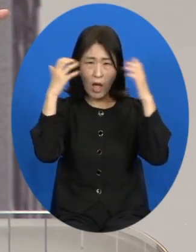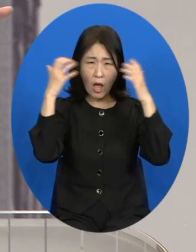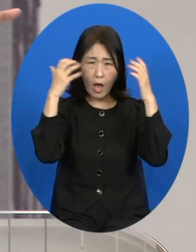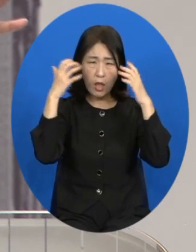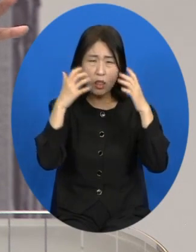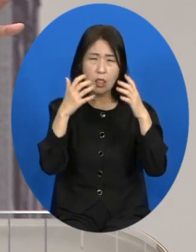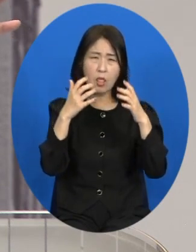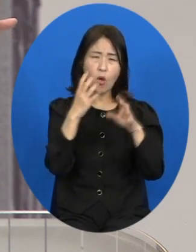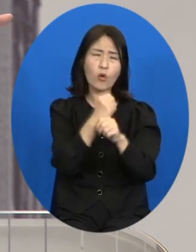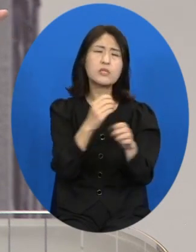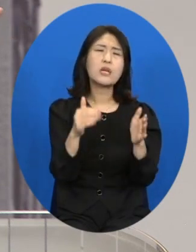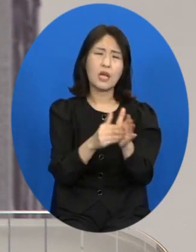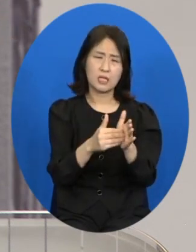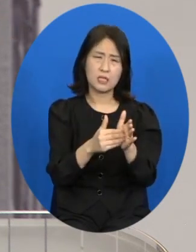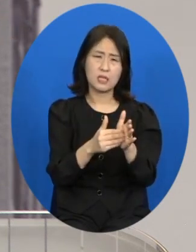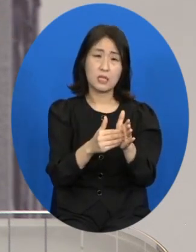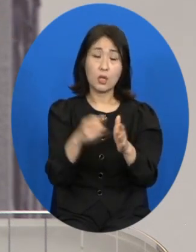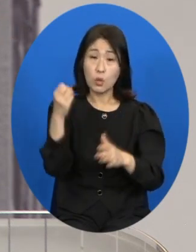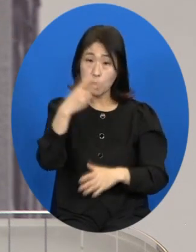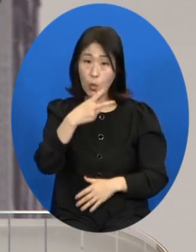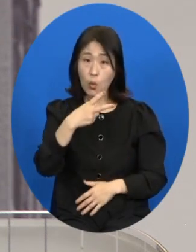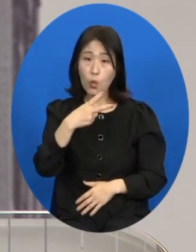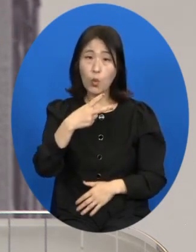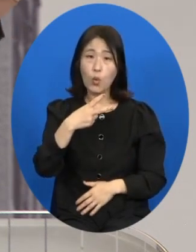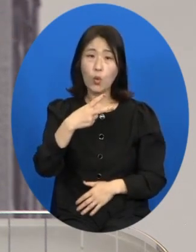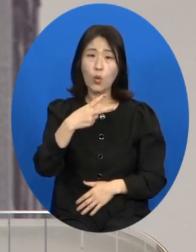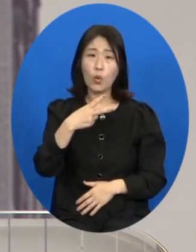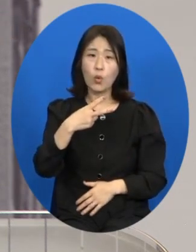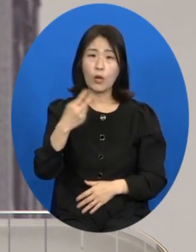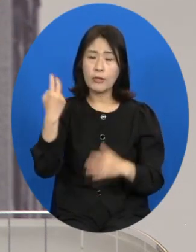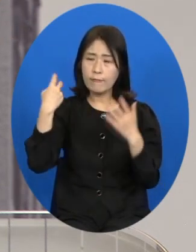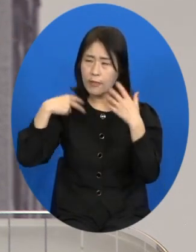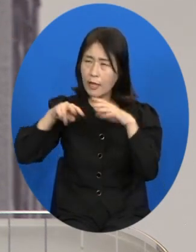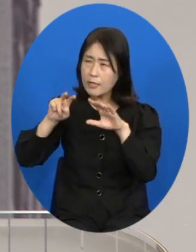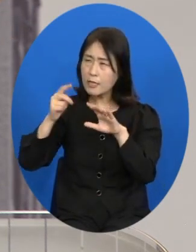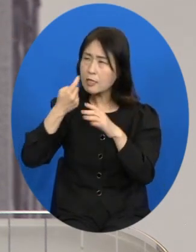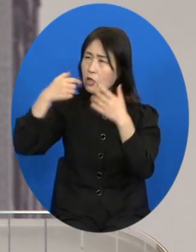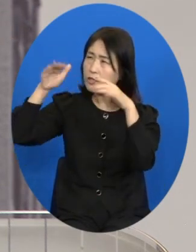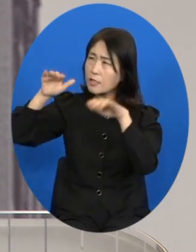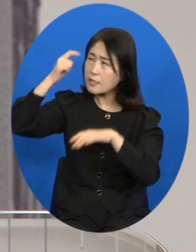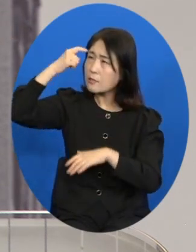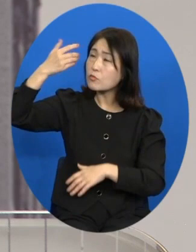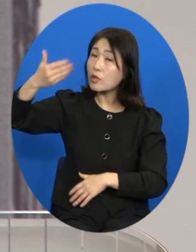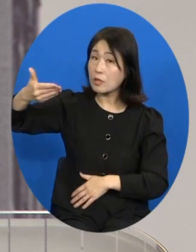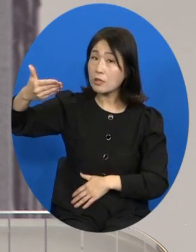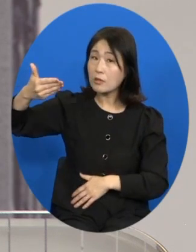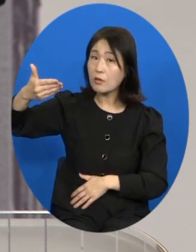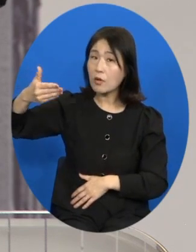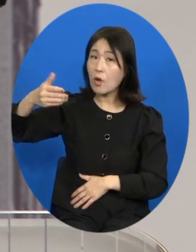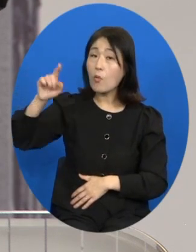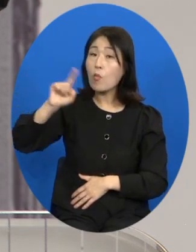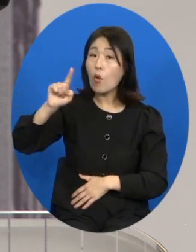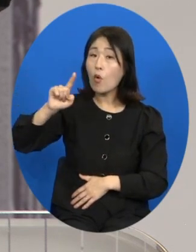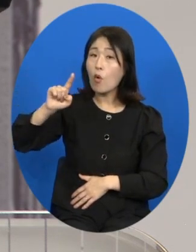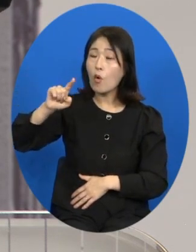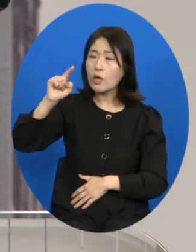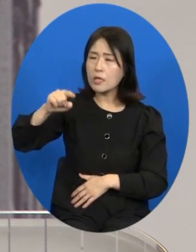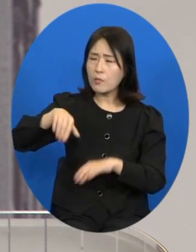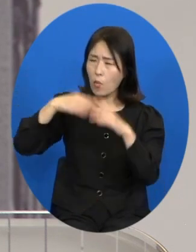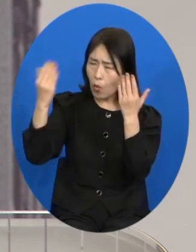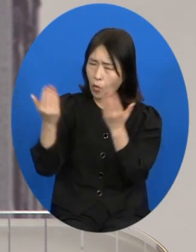지속이 되겠습니까 질문과 또 한 편으로는이 다니엘이 천사에게 묻는 질문인데이 모든 일이 결국은 어떻게